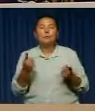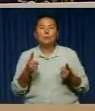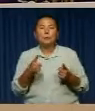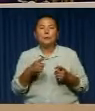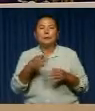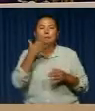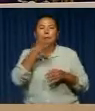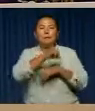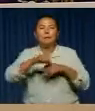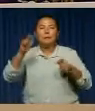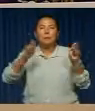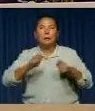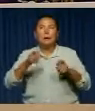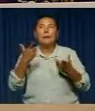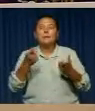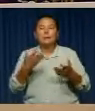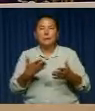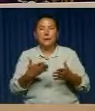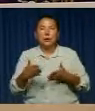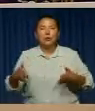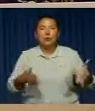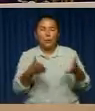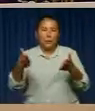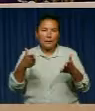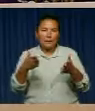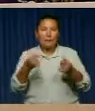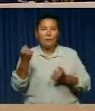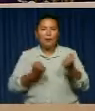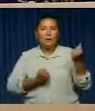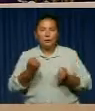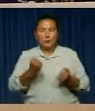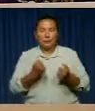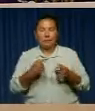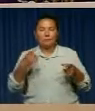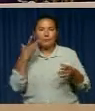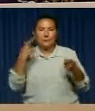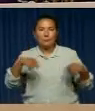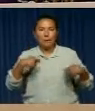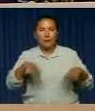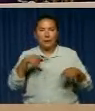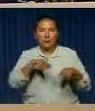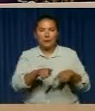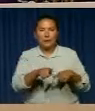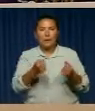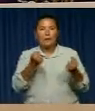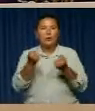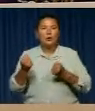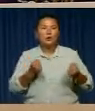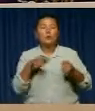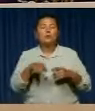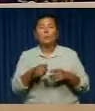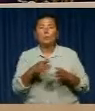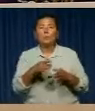сыртта сатылған қай жерде сатады? Жол. Автокөлік жолын бойында сатады ғой. Автокөліктер былай жүрген сайын не зат бөліп